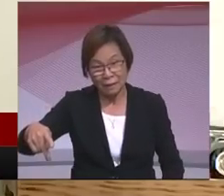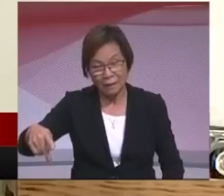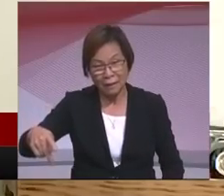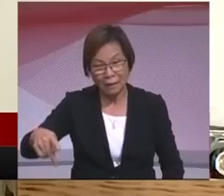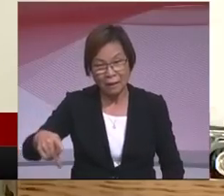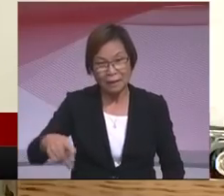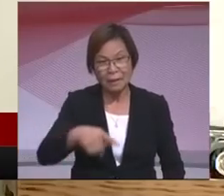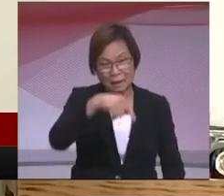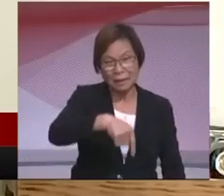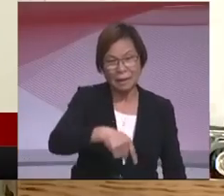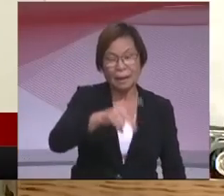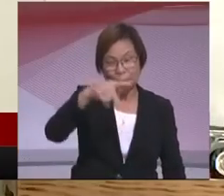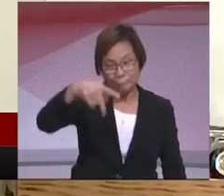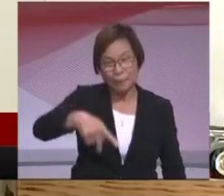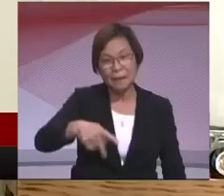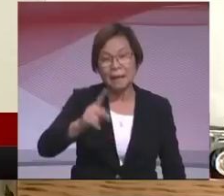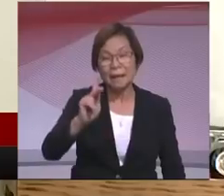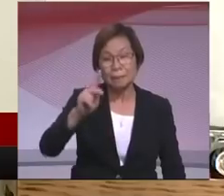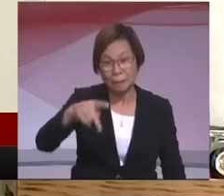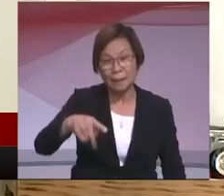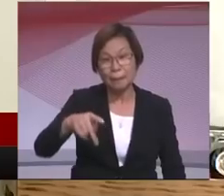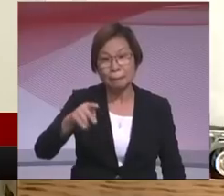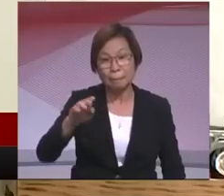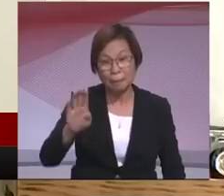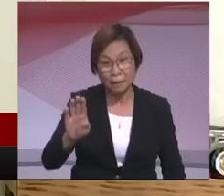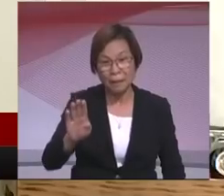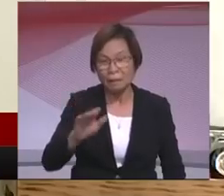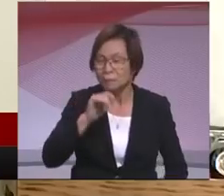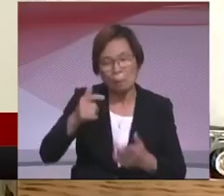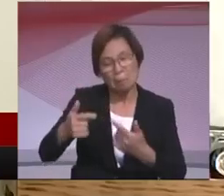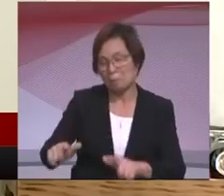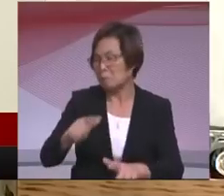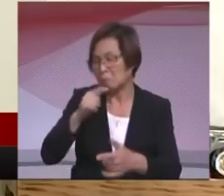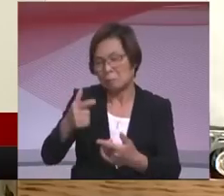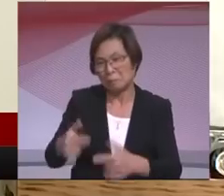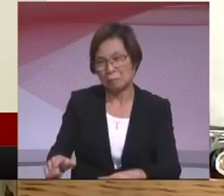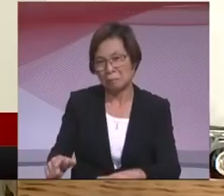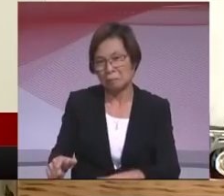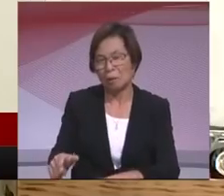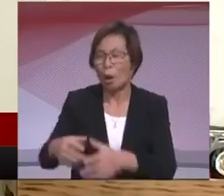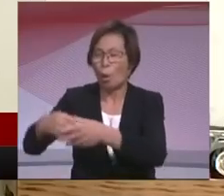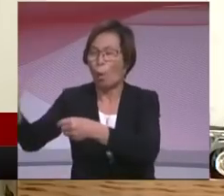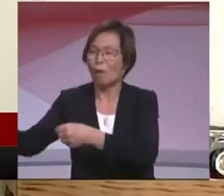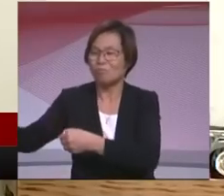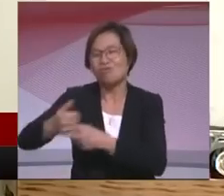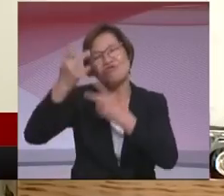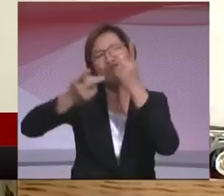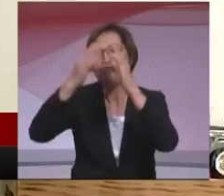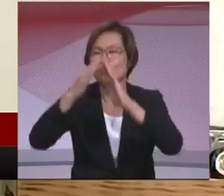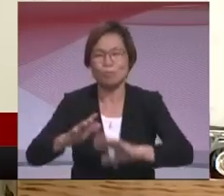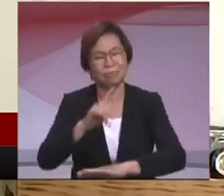ini PKPB ya, PKPB juga tidak dibenarkan daripada luar ya.